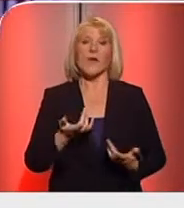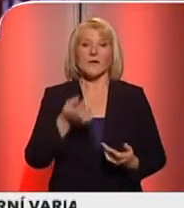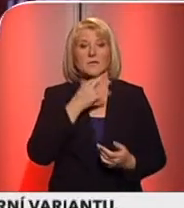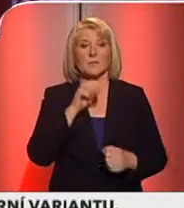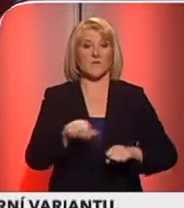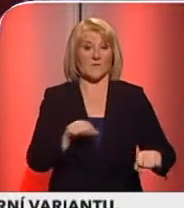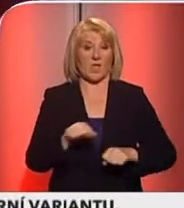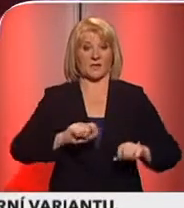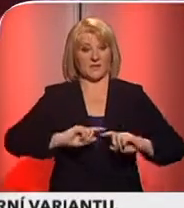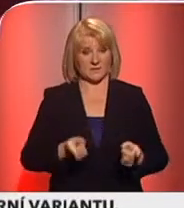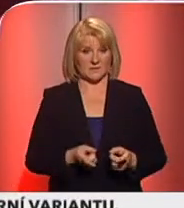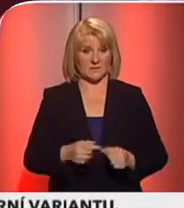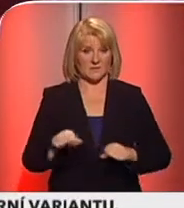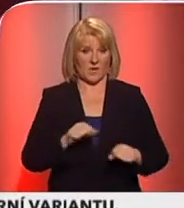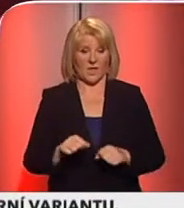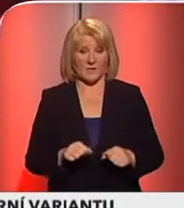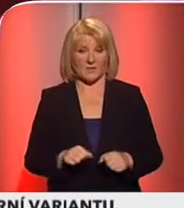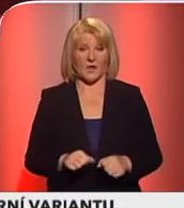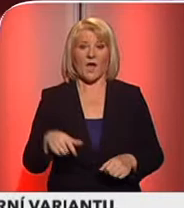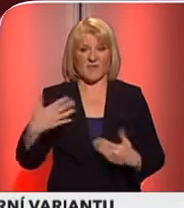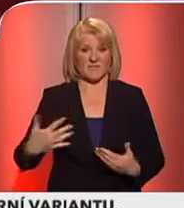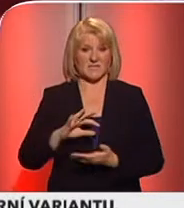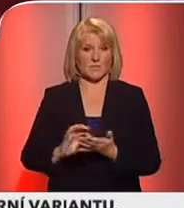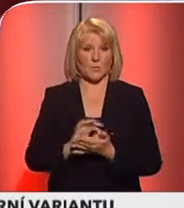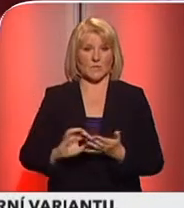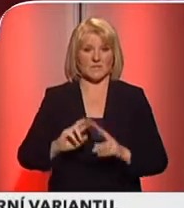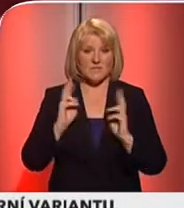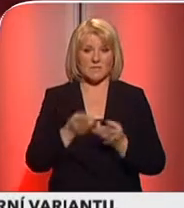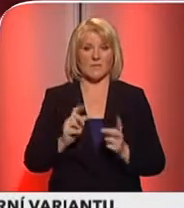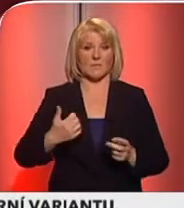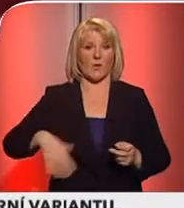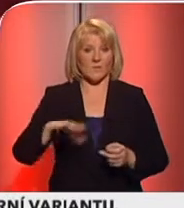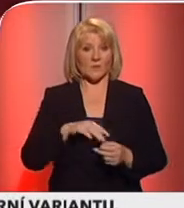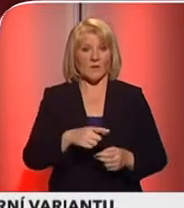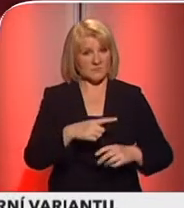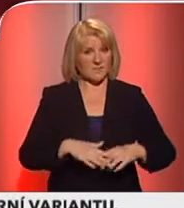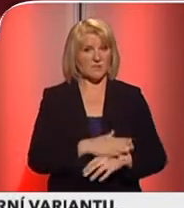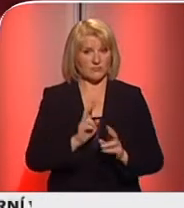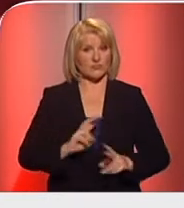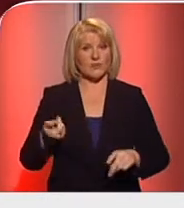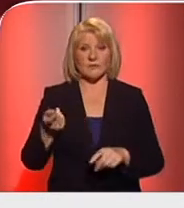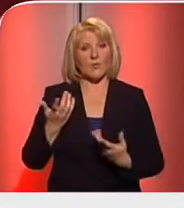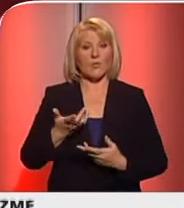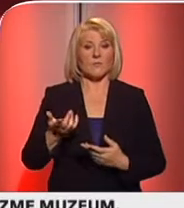jiná vláda za situace, kterou Evropa a svět žije, vy byste se nebáli, že třeba stát zadluží?